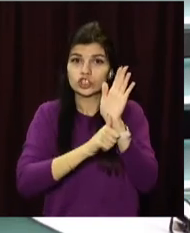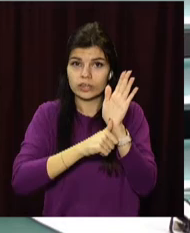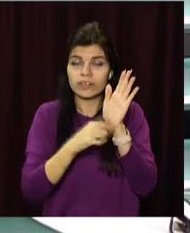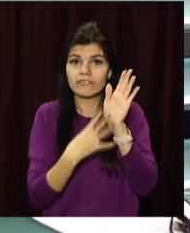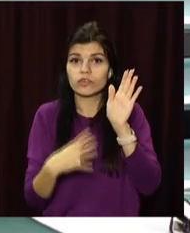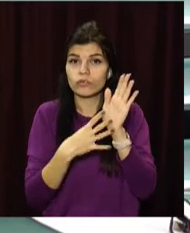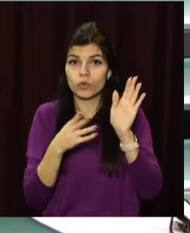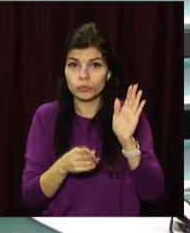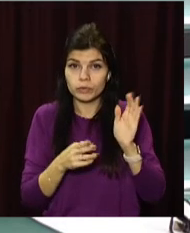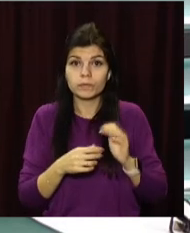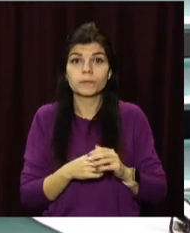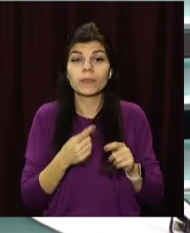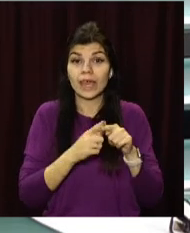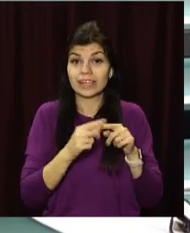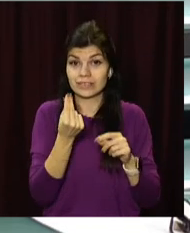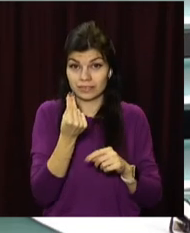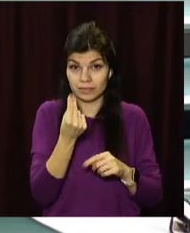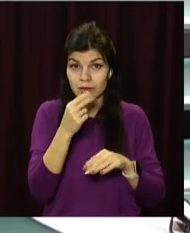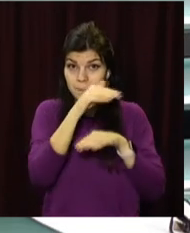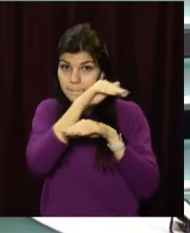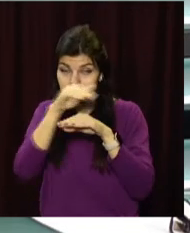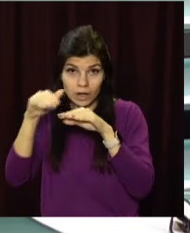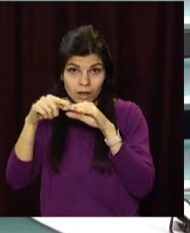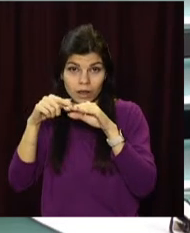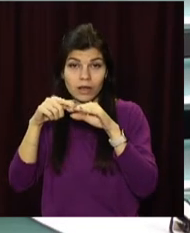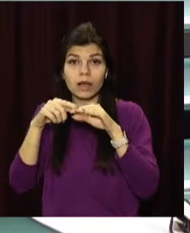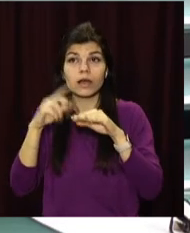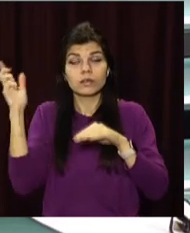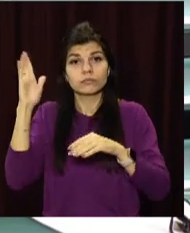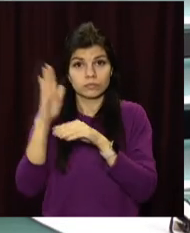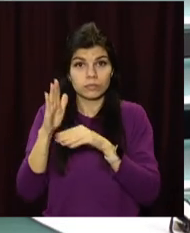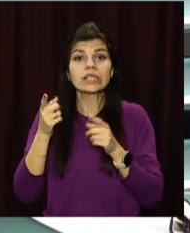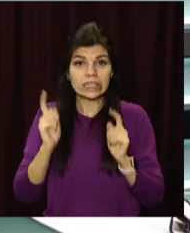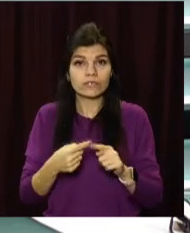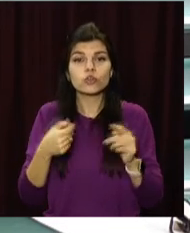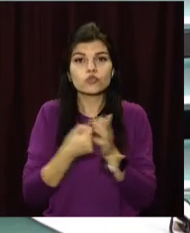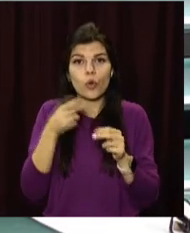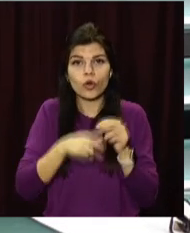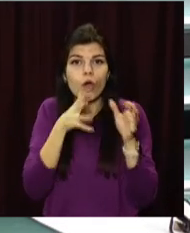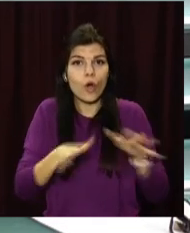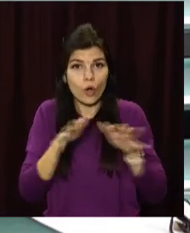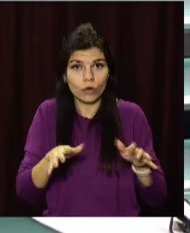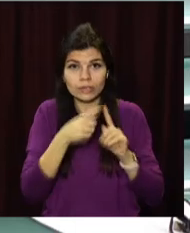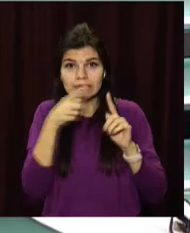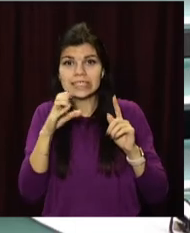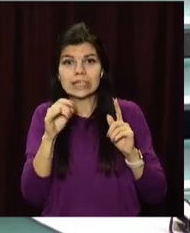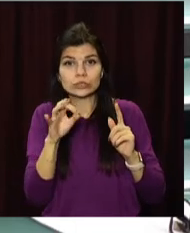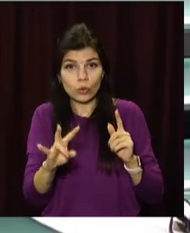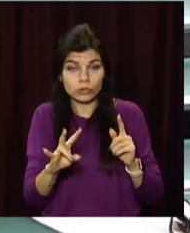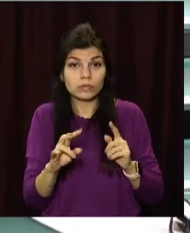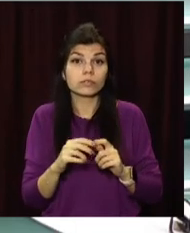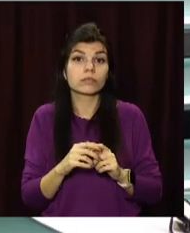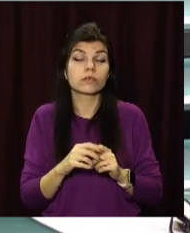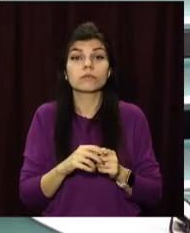99 копійок. Ця гранична межа, згідно рішення уряду, буде дійсно діяти до закінчення опалювального сезону.